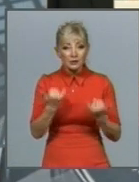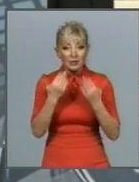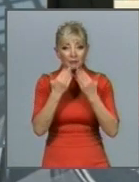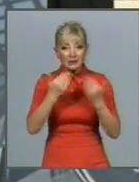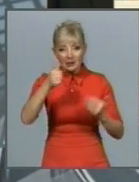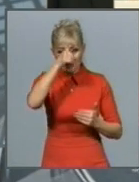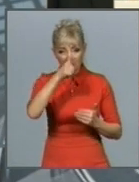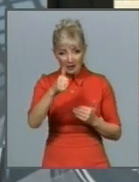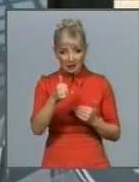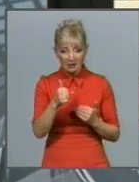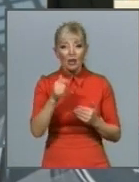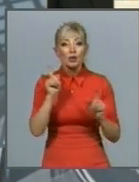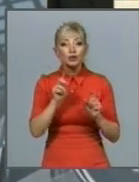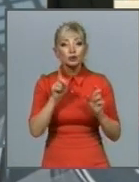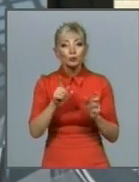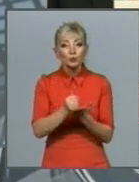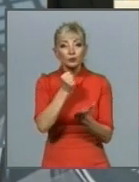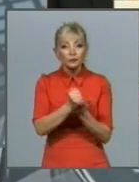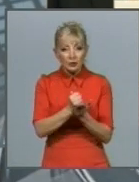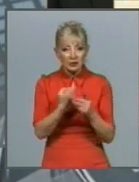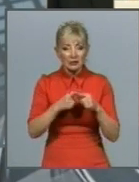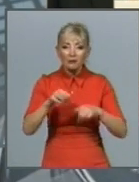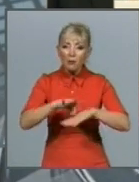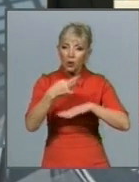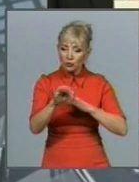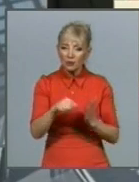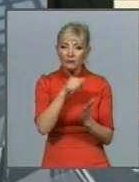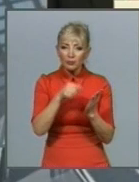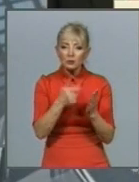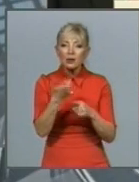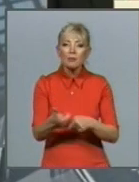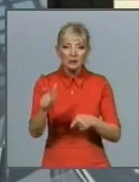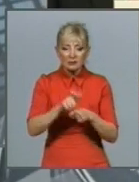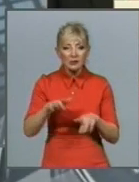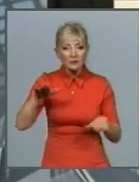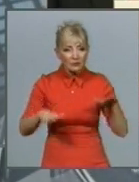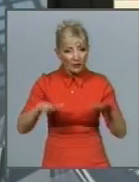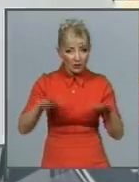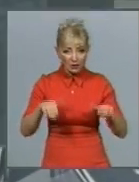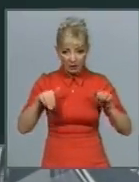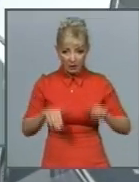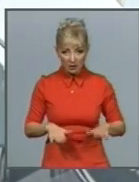місяці ведеться робота, щоб прийняти з цього болючого питання максимально зважене рішення.